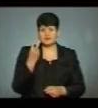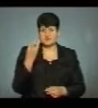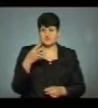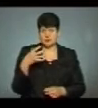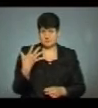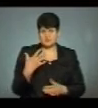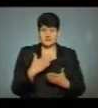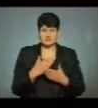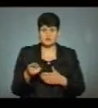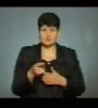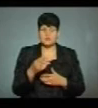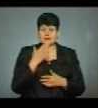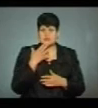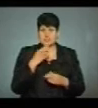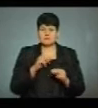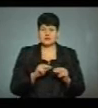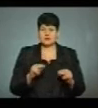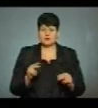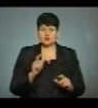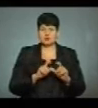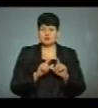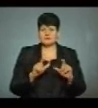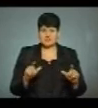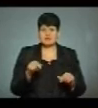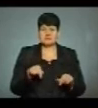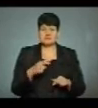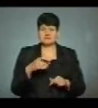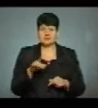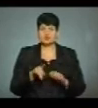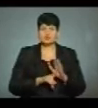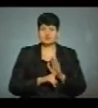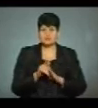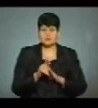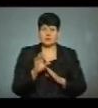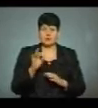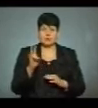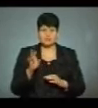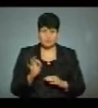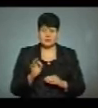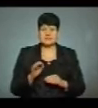12:45 ми знаходимося у Тернопільському національному педагогічному університеті. У ці хвилини тут розпочинається